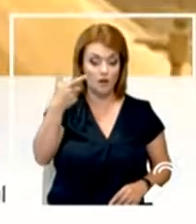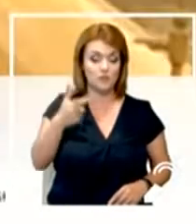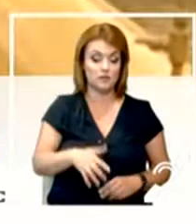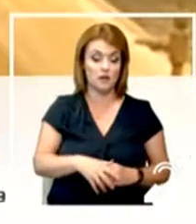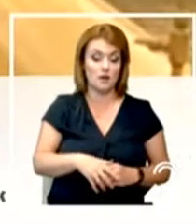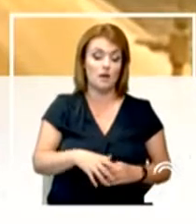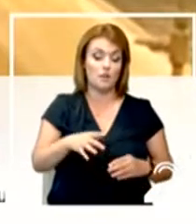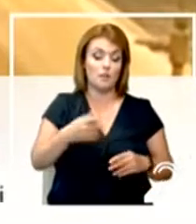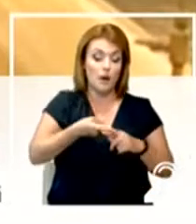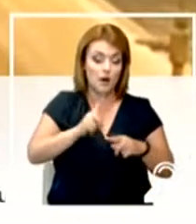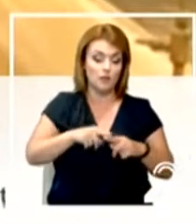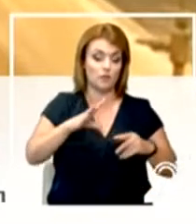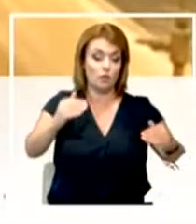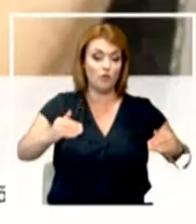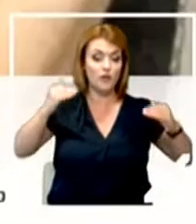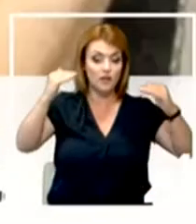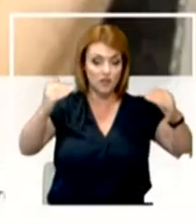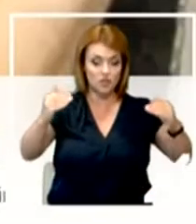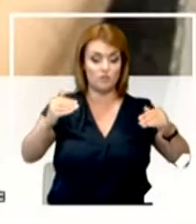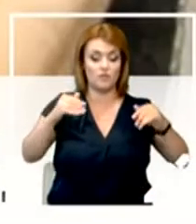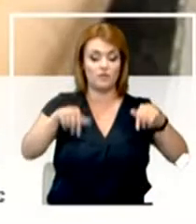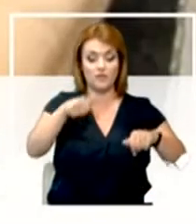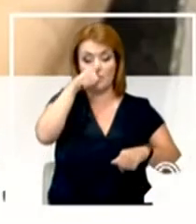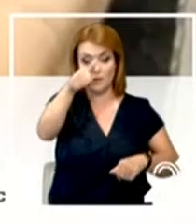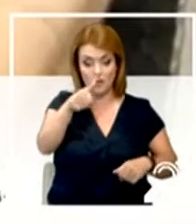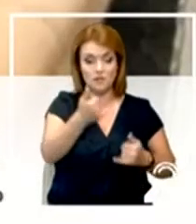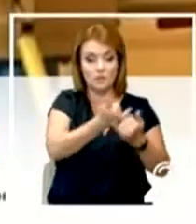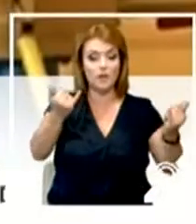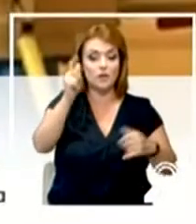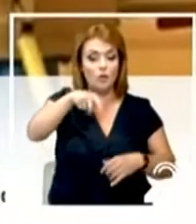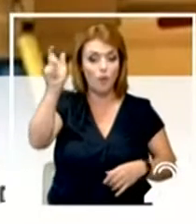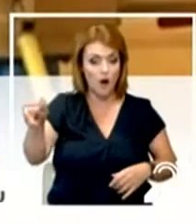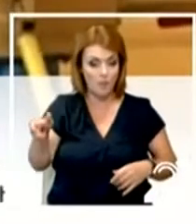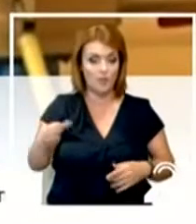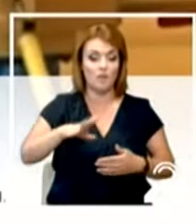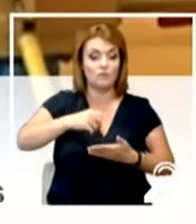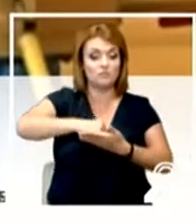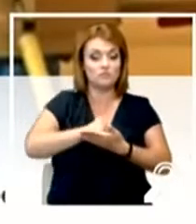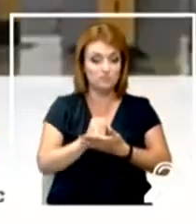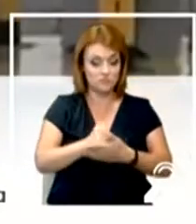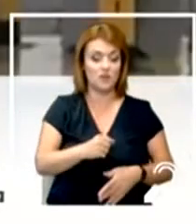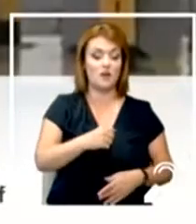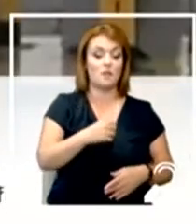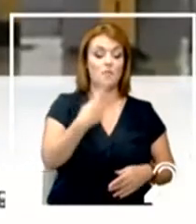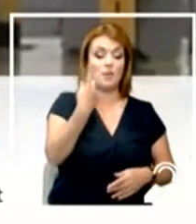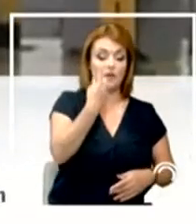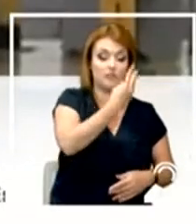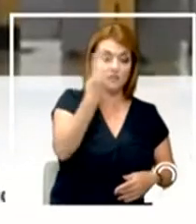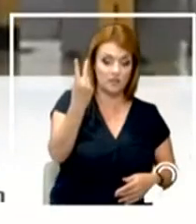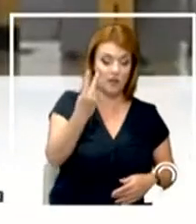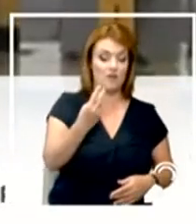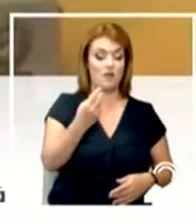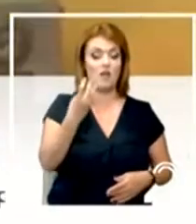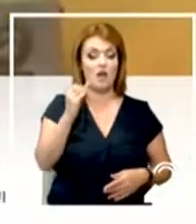pentru un metru cub aprobat la începutul acestei luni de anre nu permite onorarea plăților către Gazprom. Cel de-al doilea este că peste 2000 de